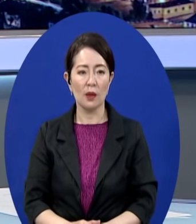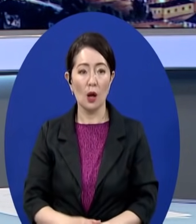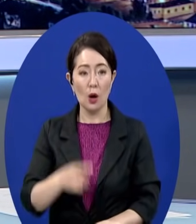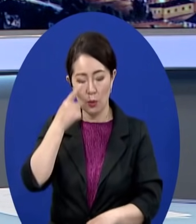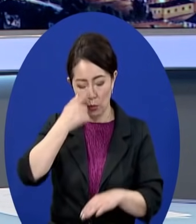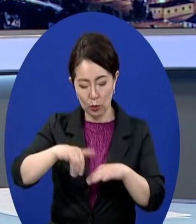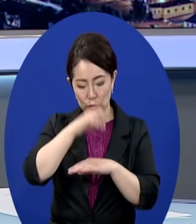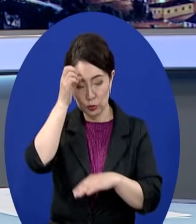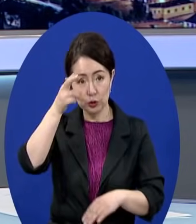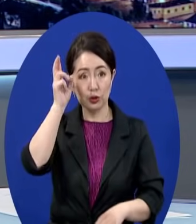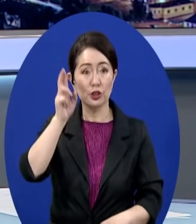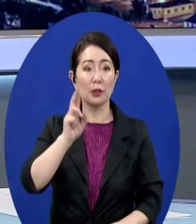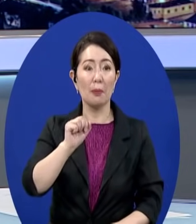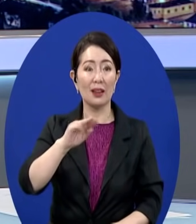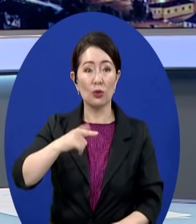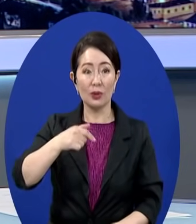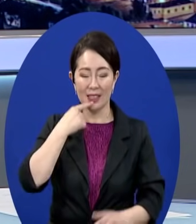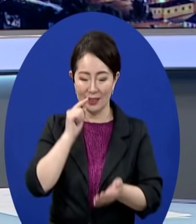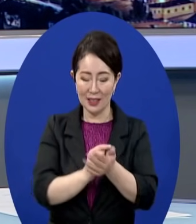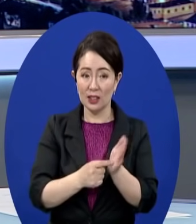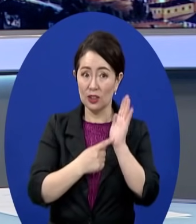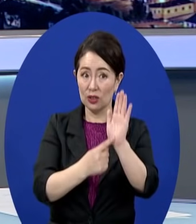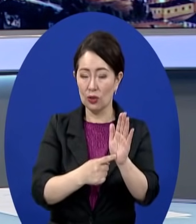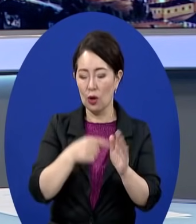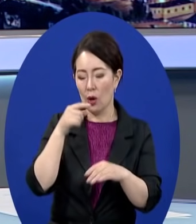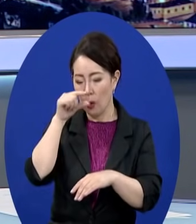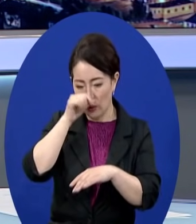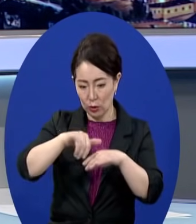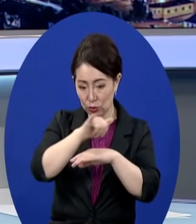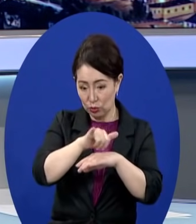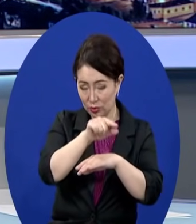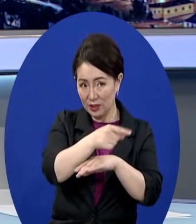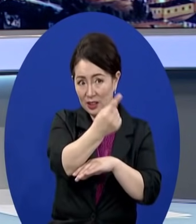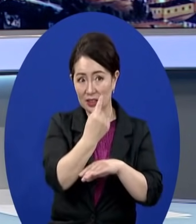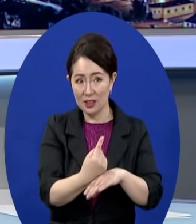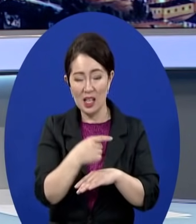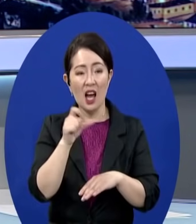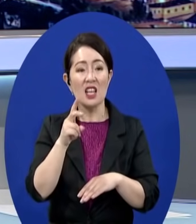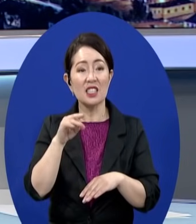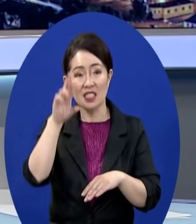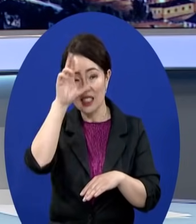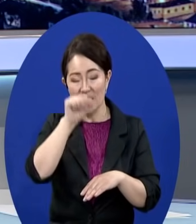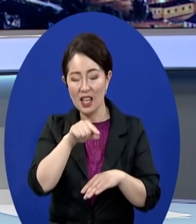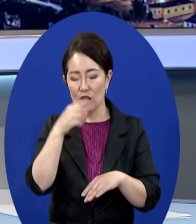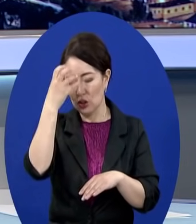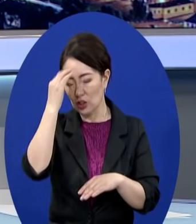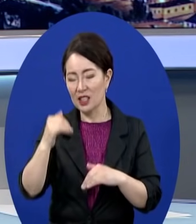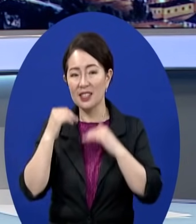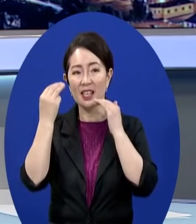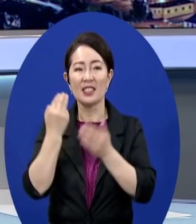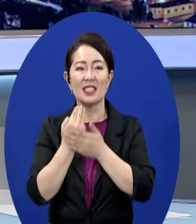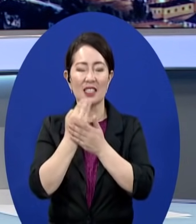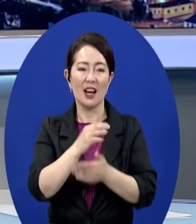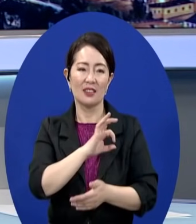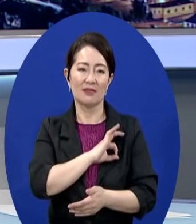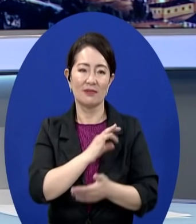Монгол Улсын ерөнхийлөгч Халтмаагийн Баттулга зарилга гаргаж Орос улбаны улсаас Монгол улсад цуг онц сүгэд бүрэн эрхт элчин сайд Азизовыг төрийн дээд шагнал Алтан гад